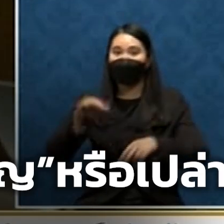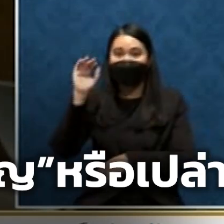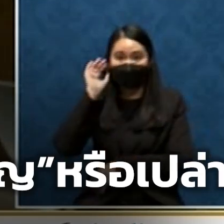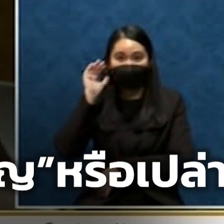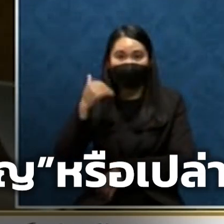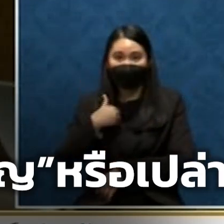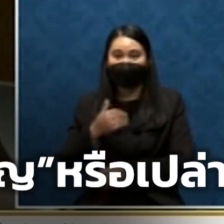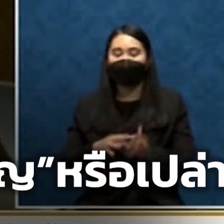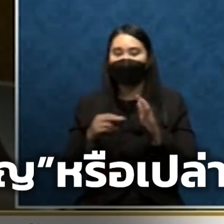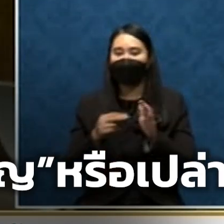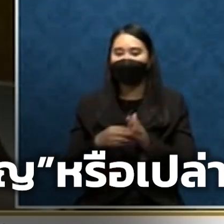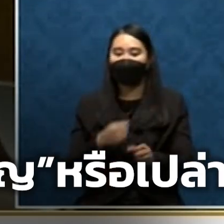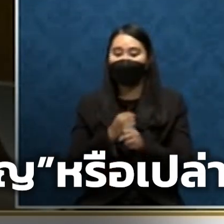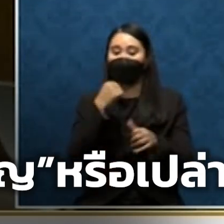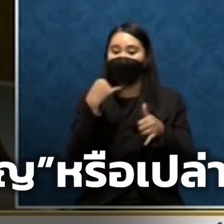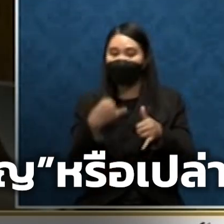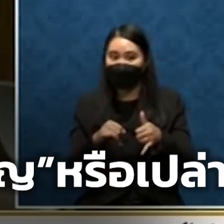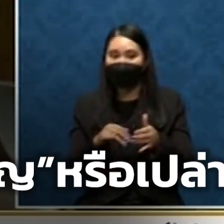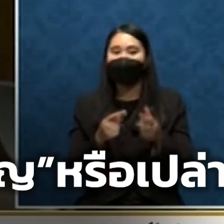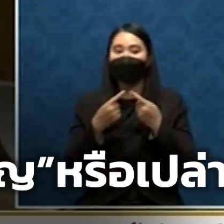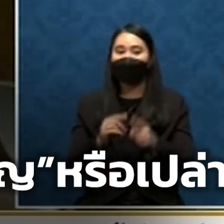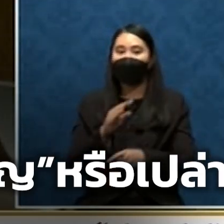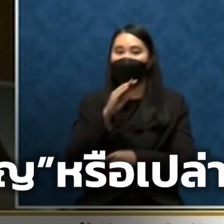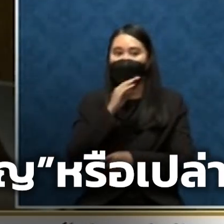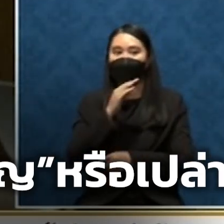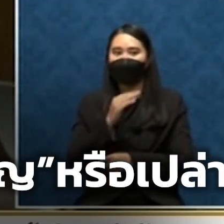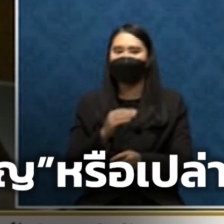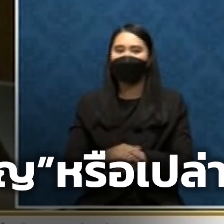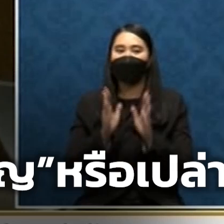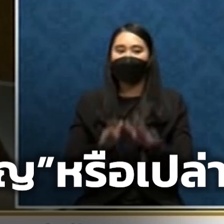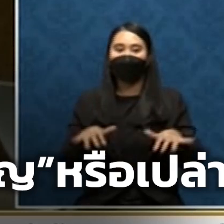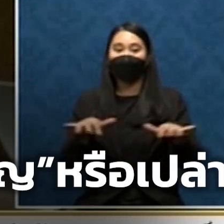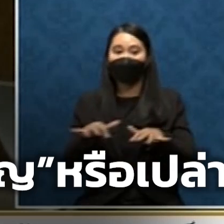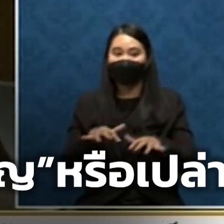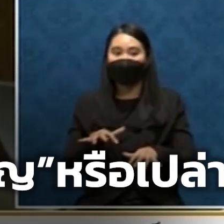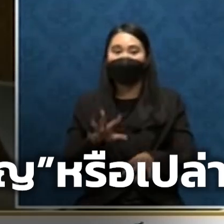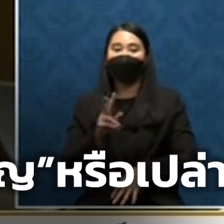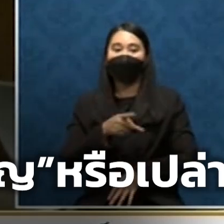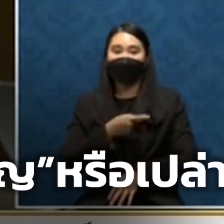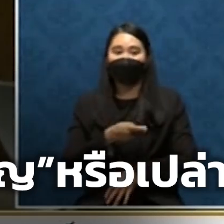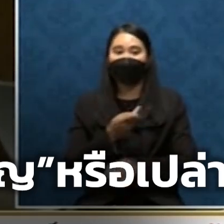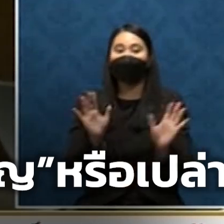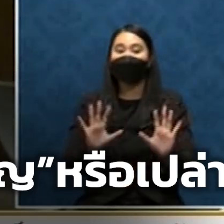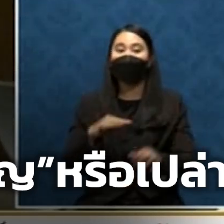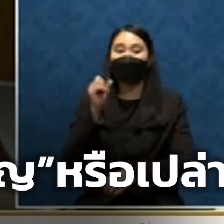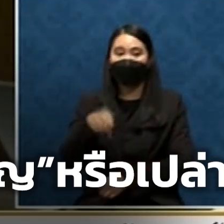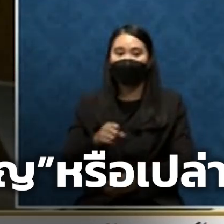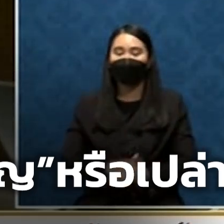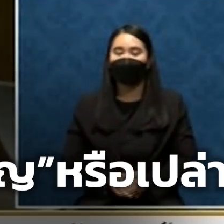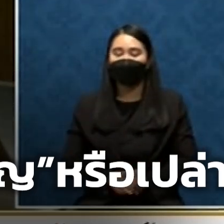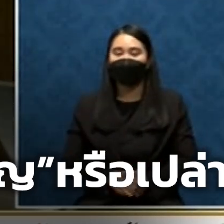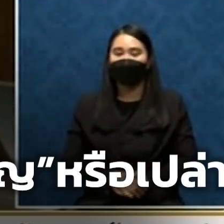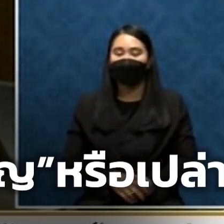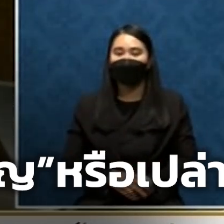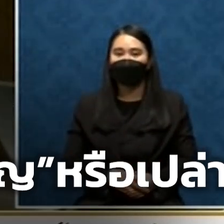สำคัญมากต้องห้ามระคายเคืองแต่ถ้าเป็นตาสีตาสาก็ไม่ต้องเกรงใจกันอย่างนั้นใช่ไหมยิ่ง